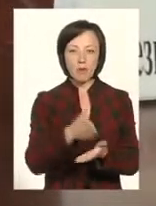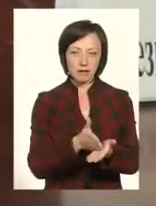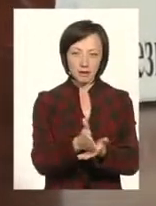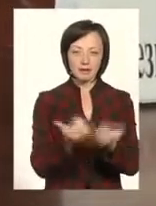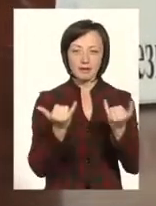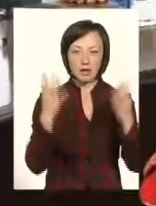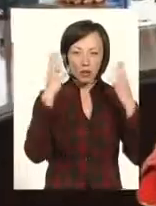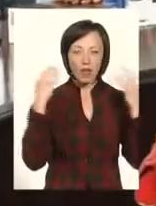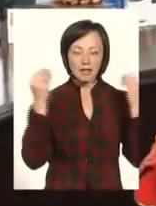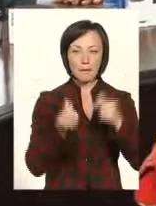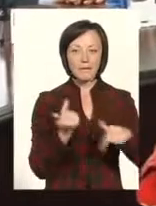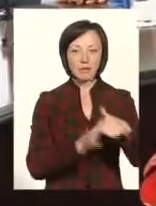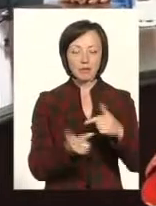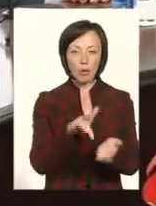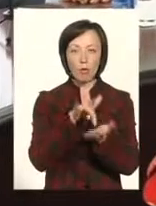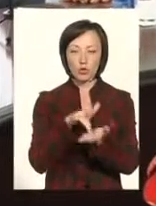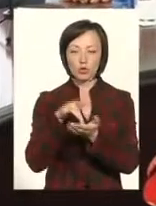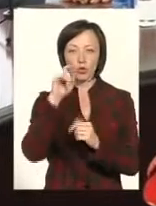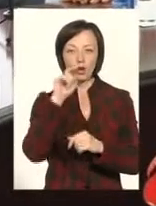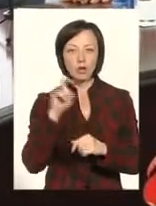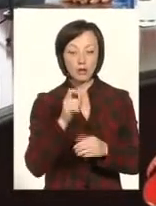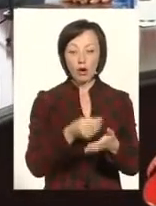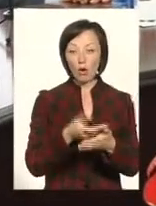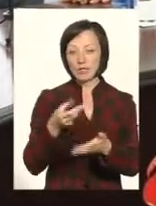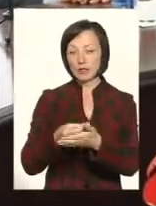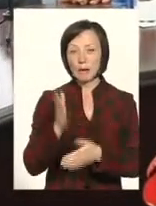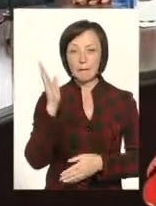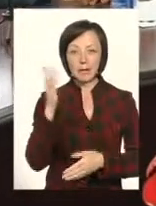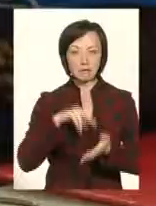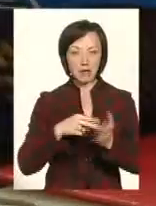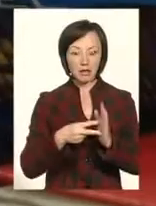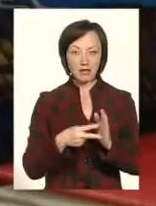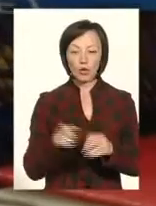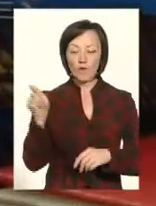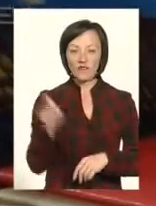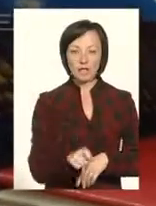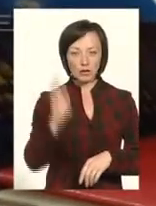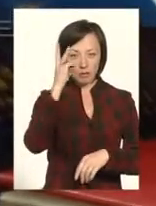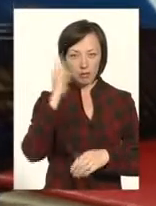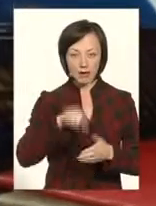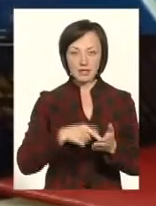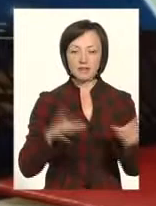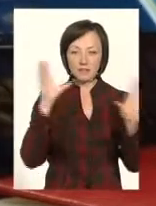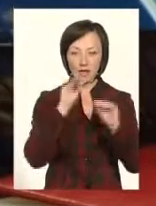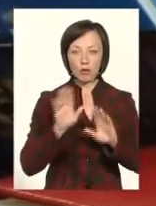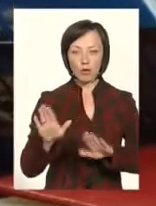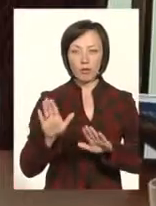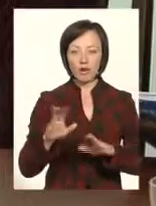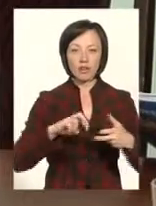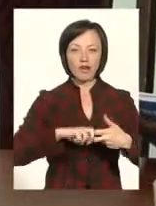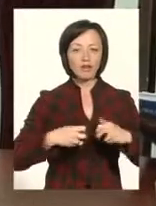же голландські підприємці подорожують Україною, оцінюючи перспективи. До візиту у Хмельницький вже встигли побувати